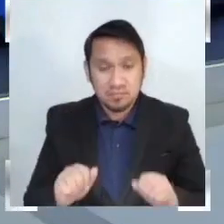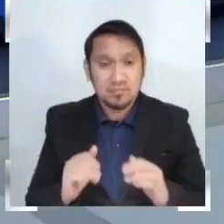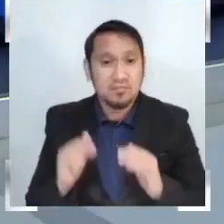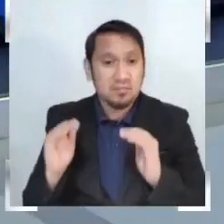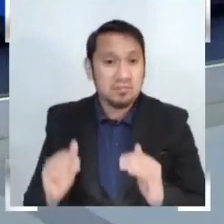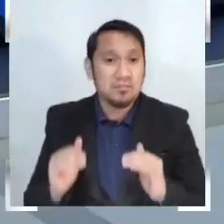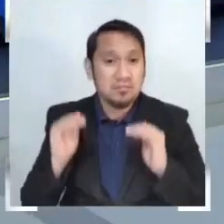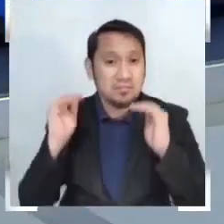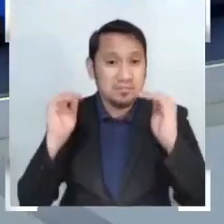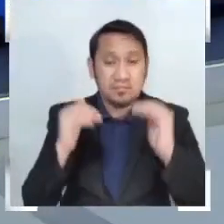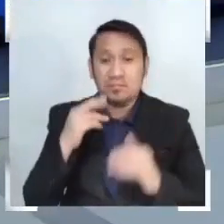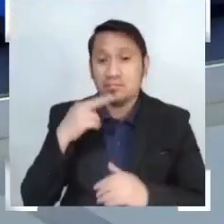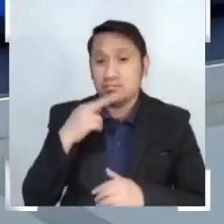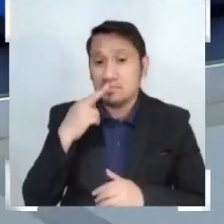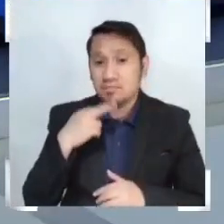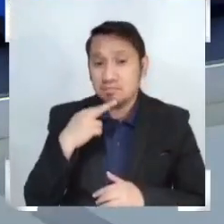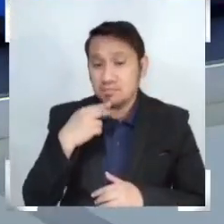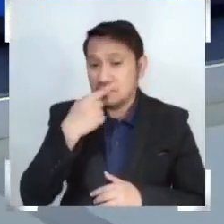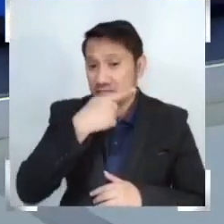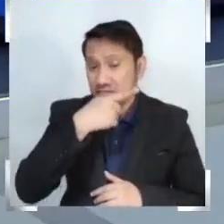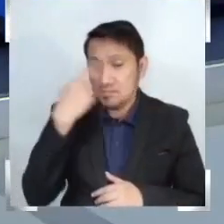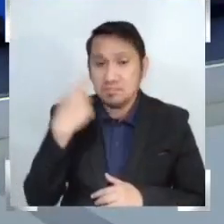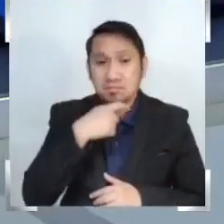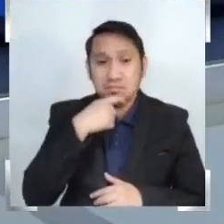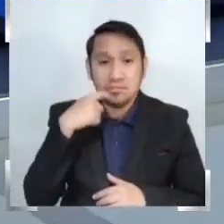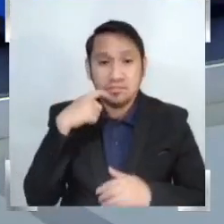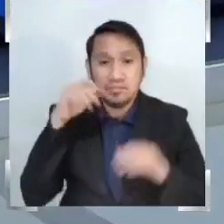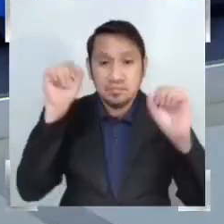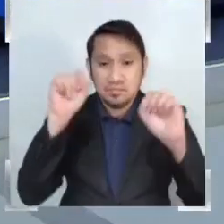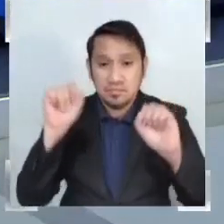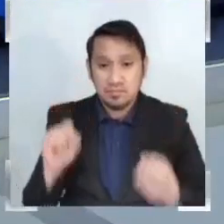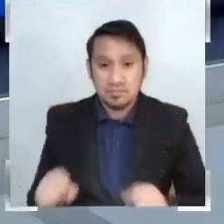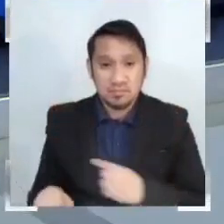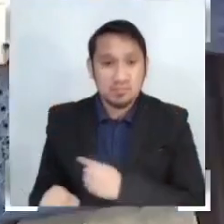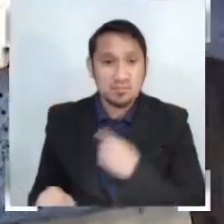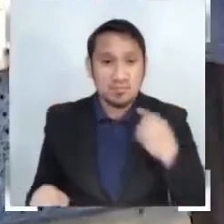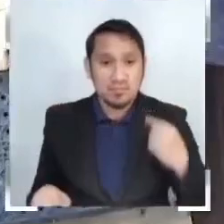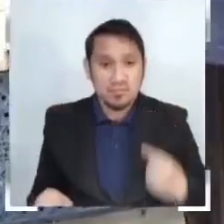bigas dahil sa tagtuyot sa China. Saksi si Bernadette Reyes.